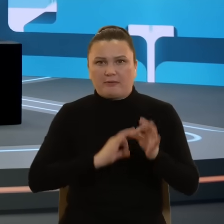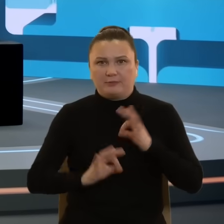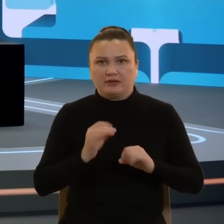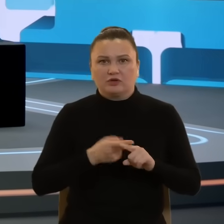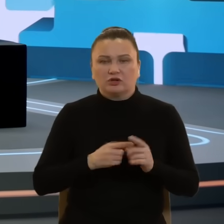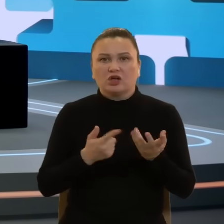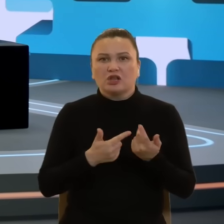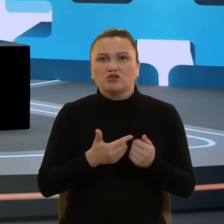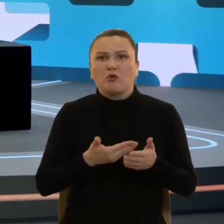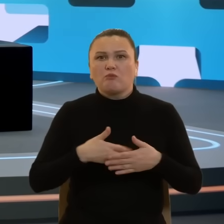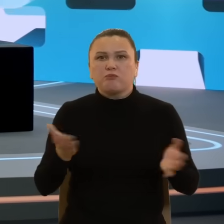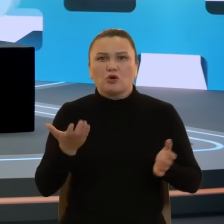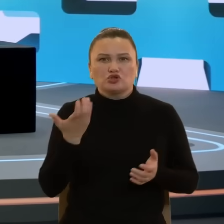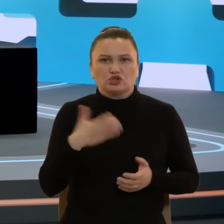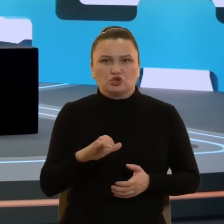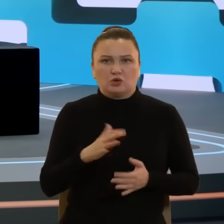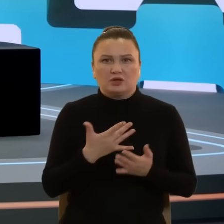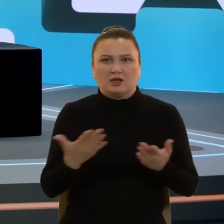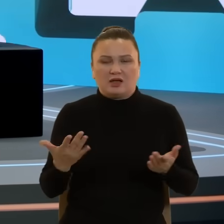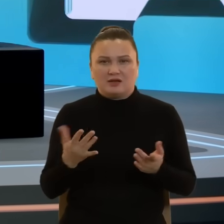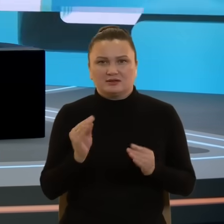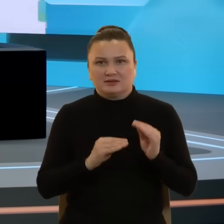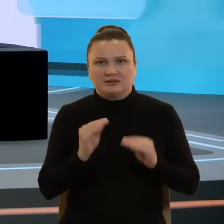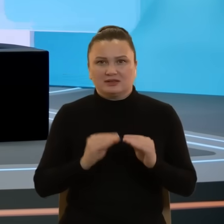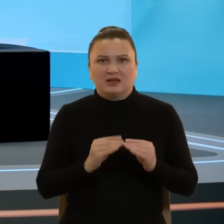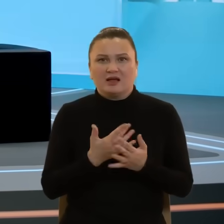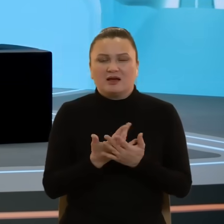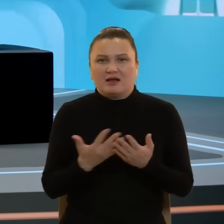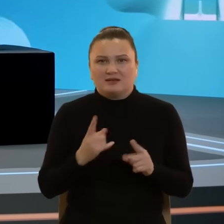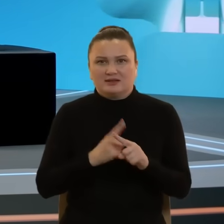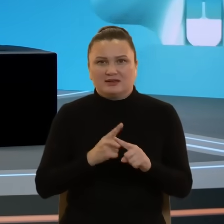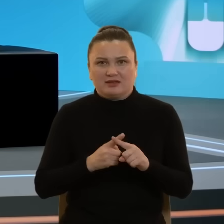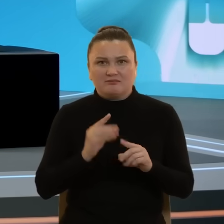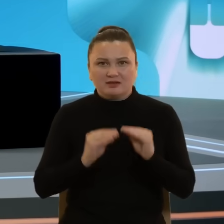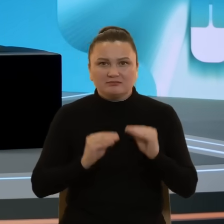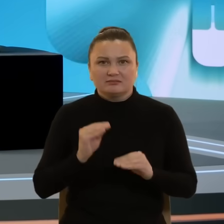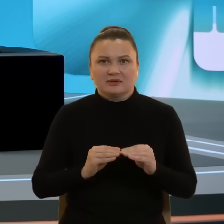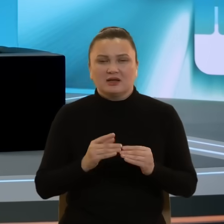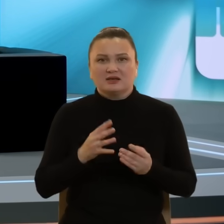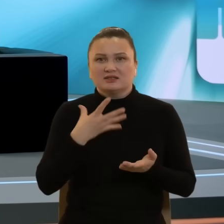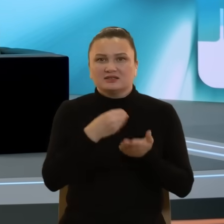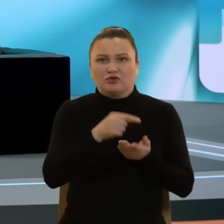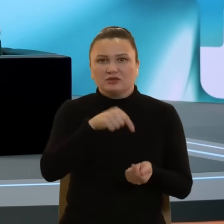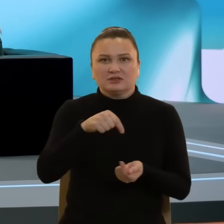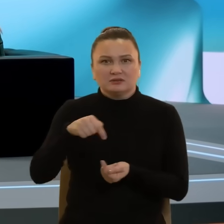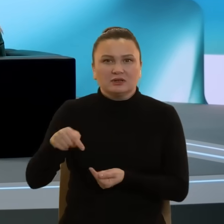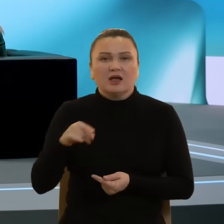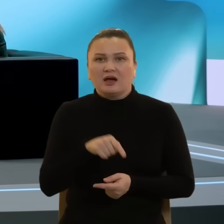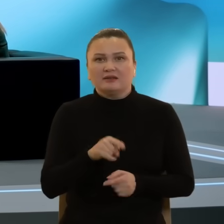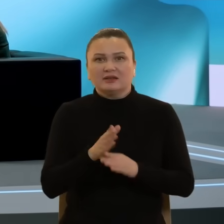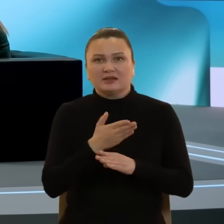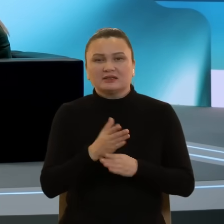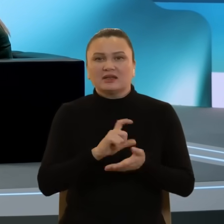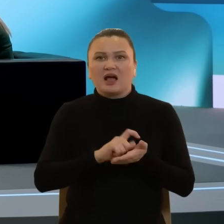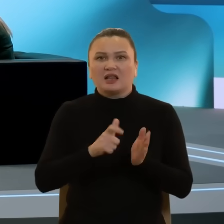которые насчитывают более сотни различных соединений с разной структурой химической, с некоторыми свойствами особенными. Они делятся